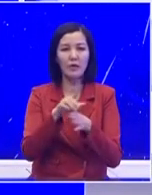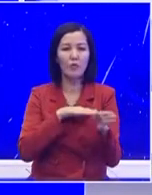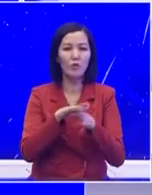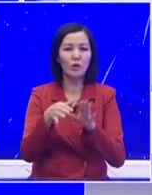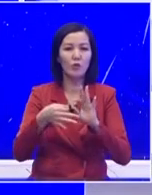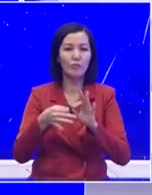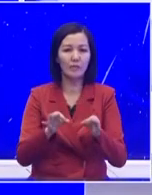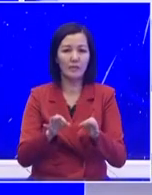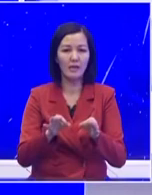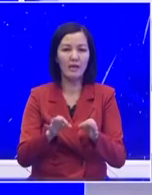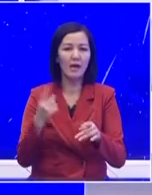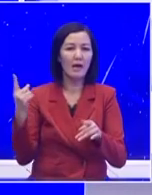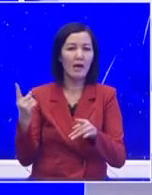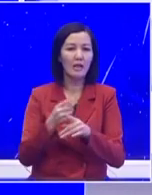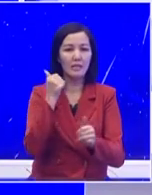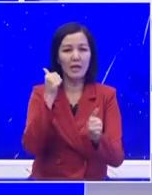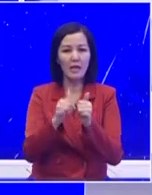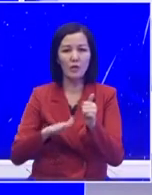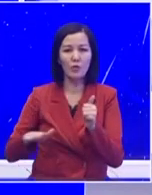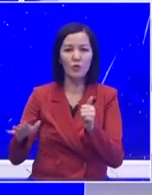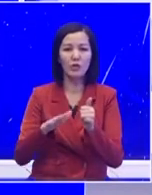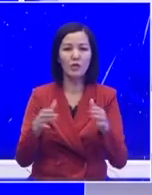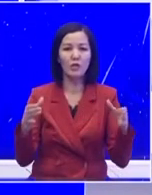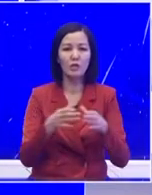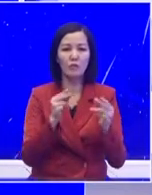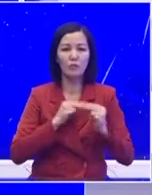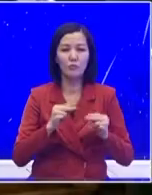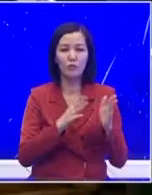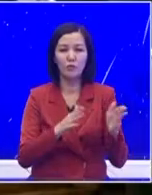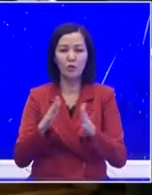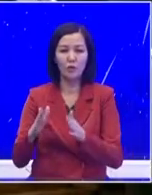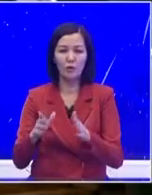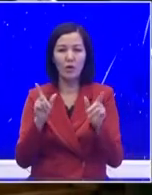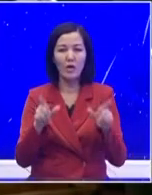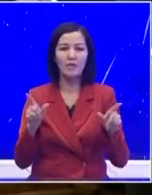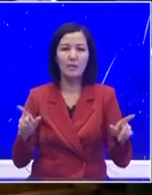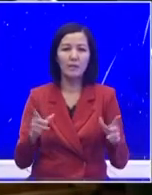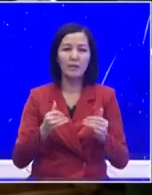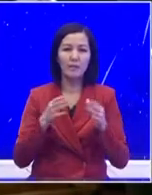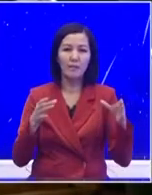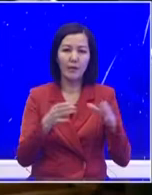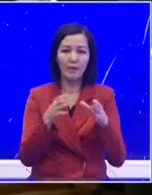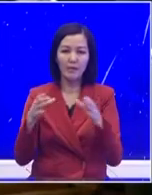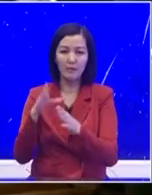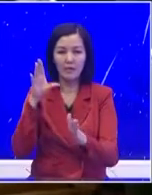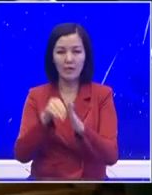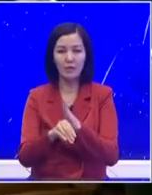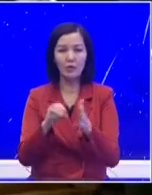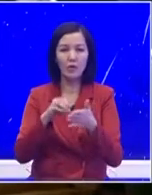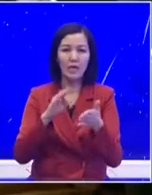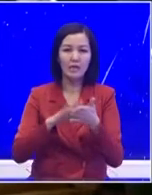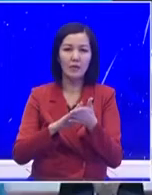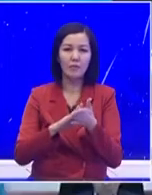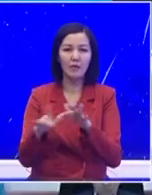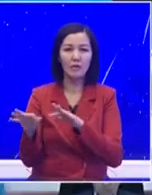тапсырмалардың орындалуын пысықтады. Алғашқысы, әр өңірлерде штаб жұмысын жүйелендіру, азаматтардың мәртебесін анықтау, есепке